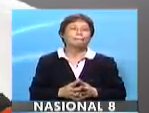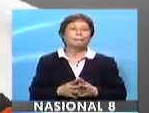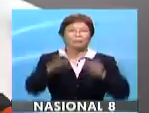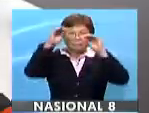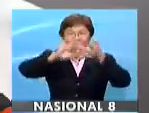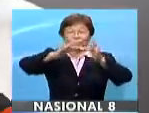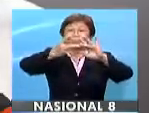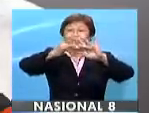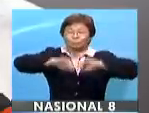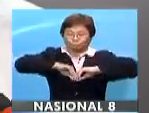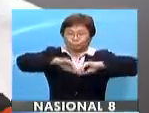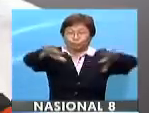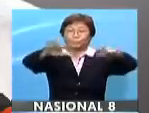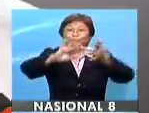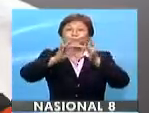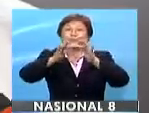viral yang